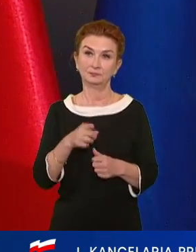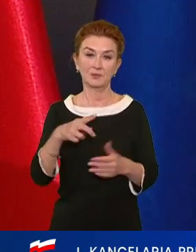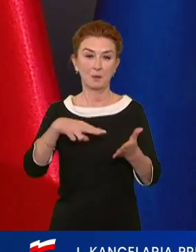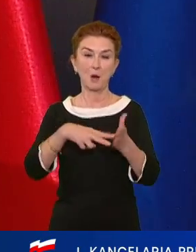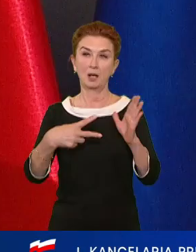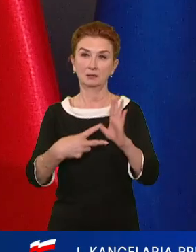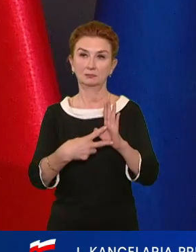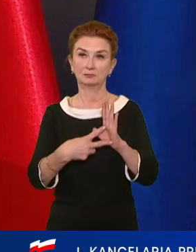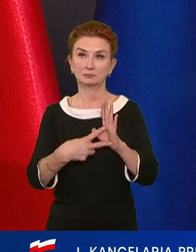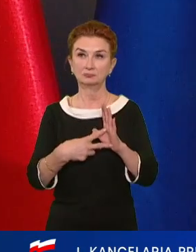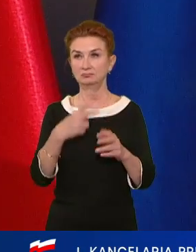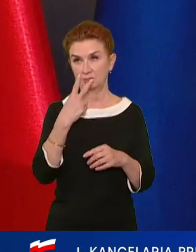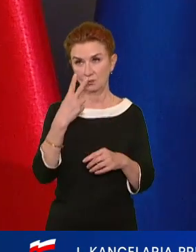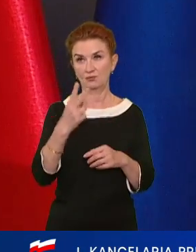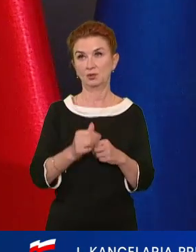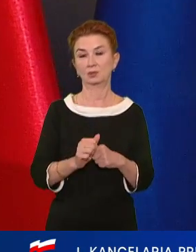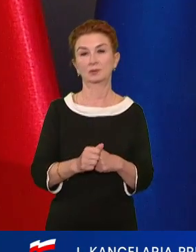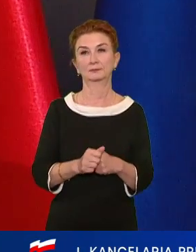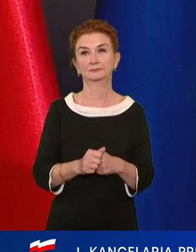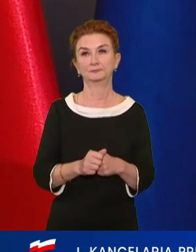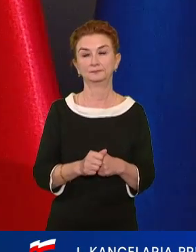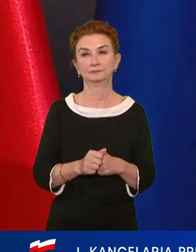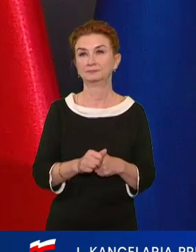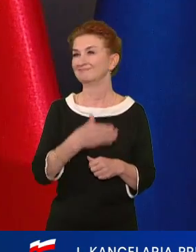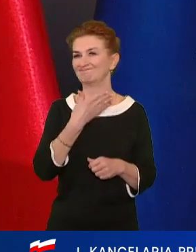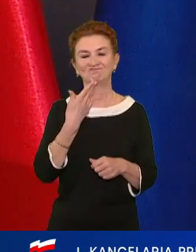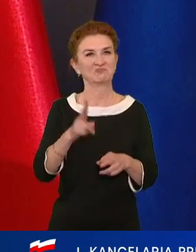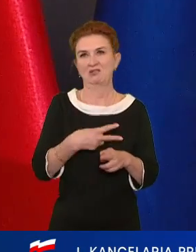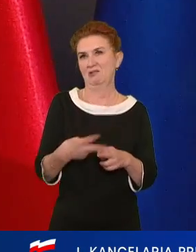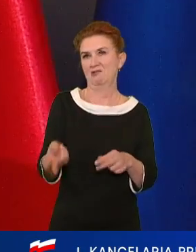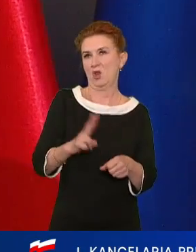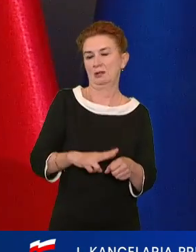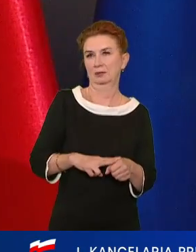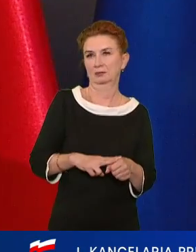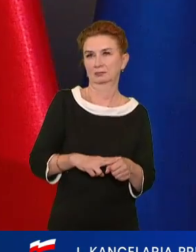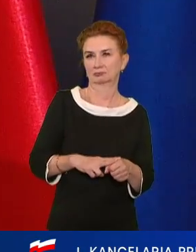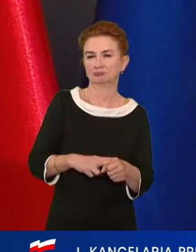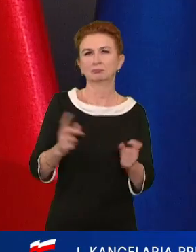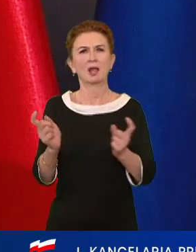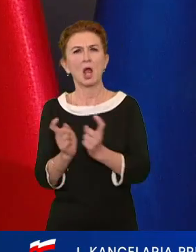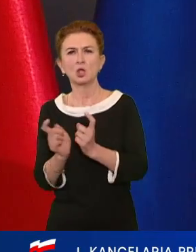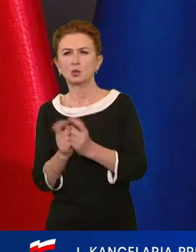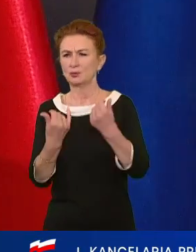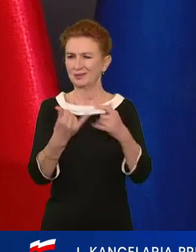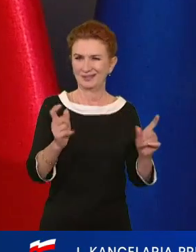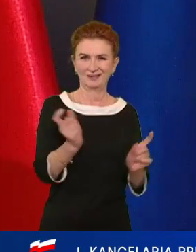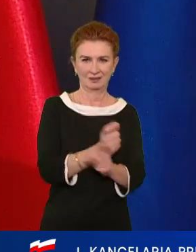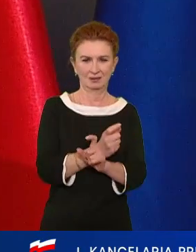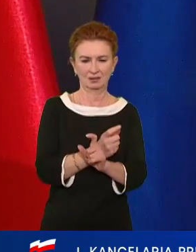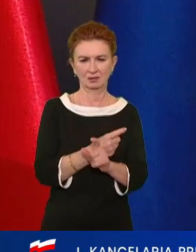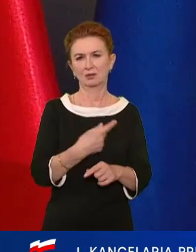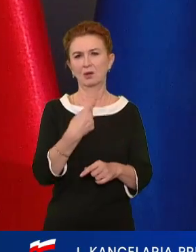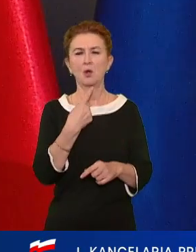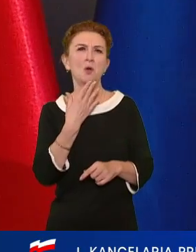plan który widzicie tutaj nie ma konkretnych dat nasi sąsiedzi nasi różne kraje podawał konkretne